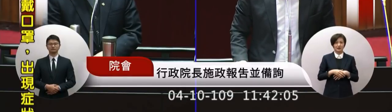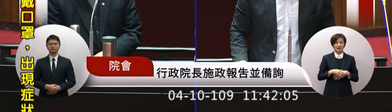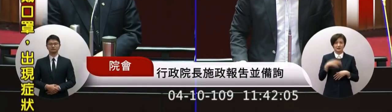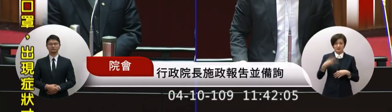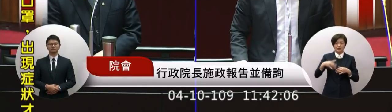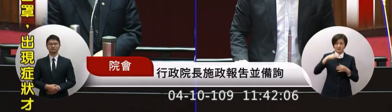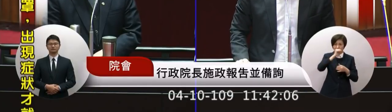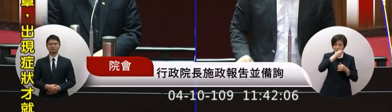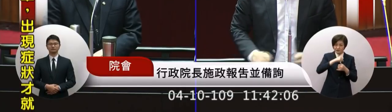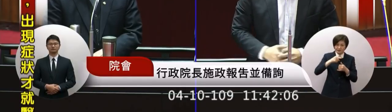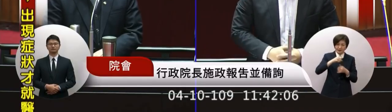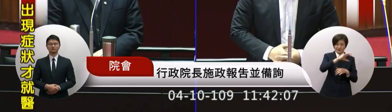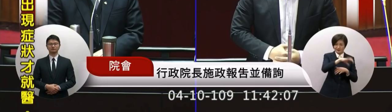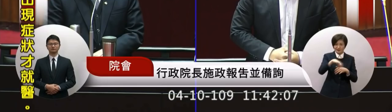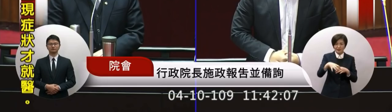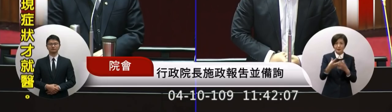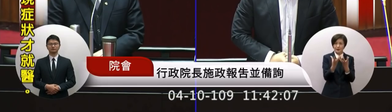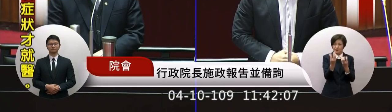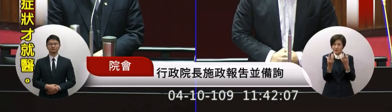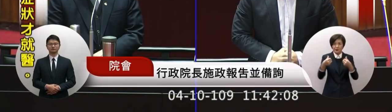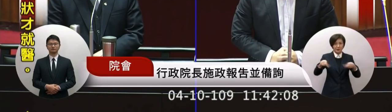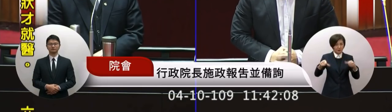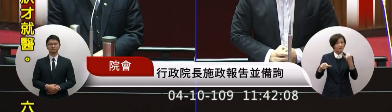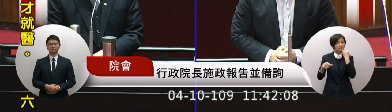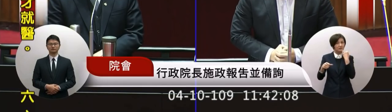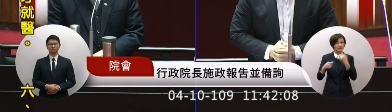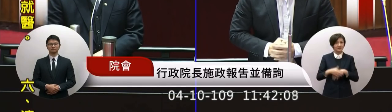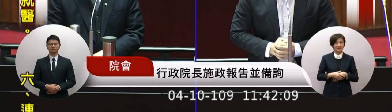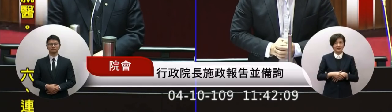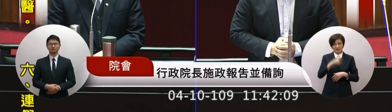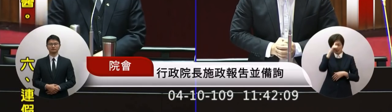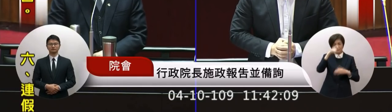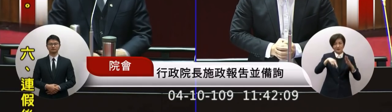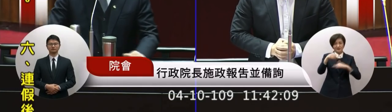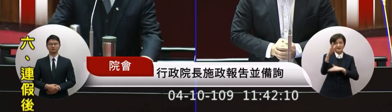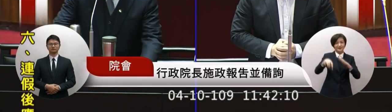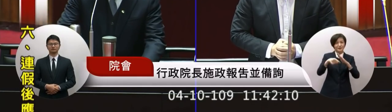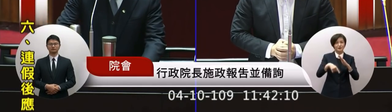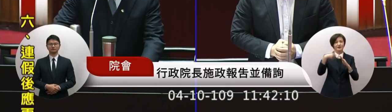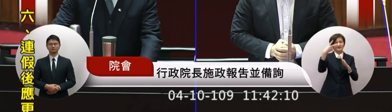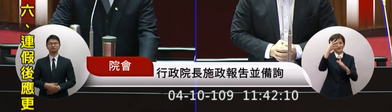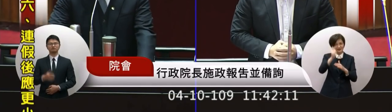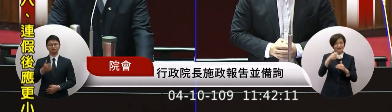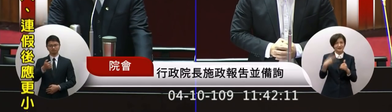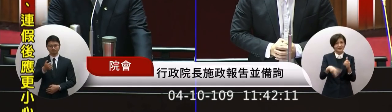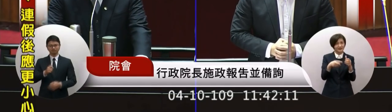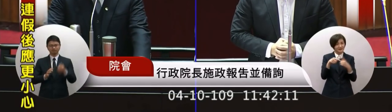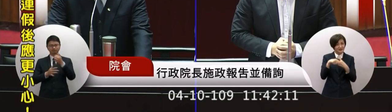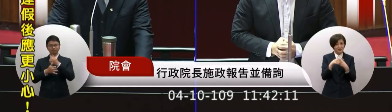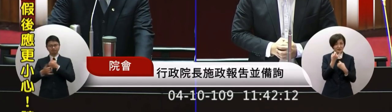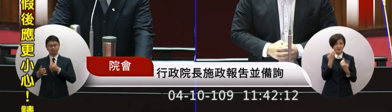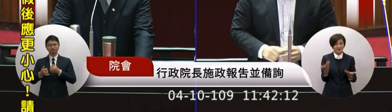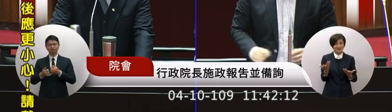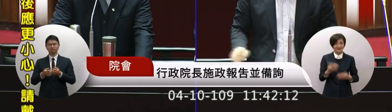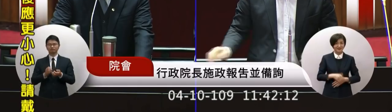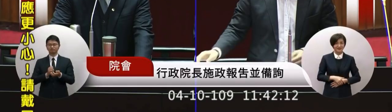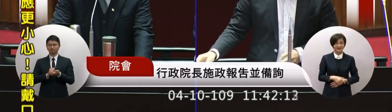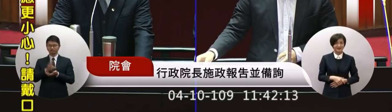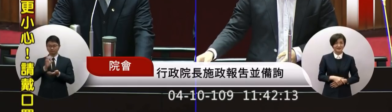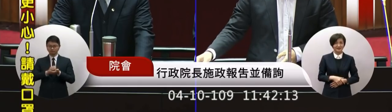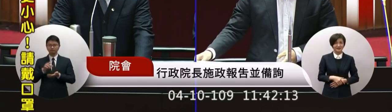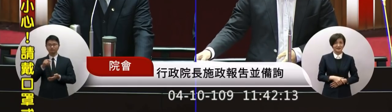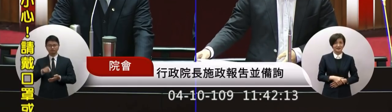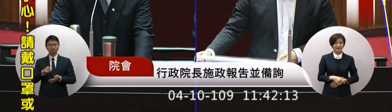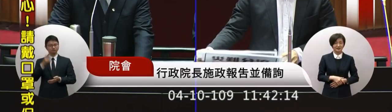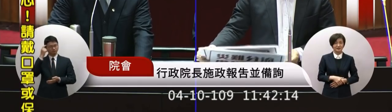实拢是非常重要的代志。刚才当邀请行政院长阁讨论看卖，敢好？ 感谢委员发表真宝